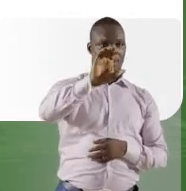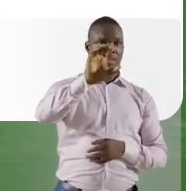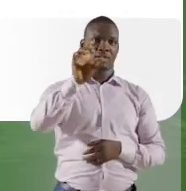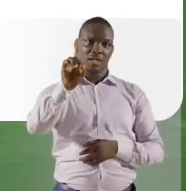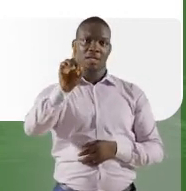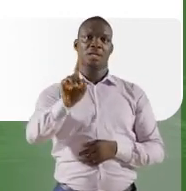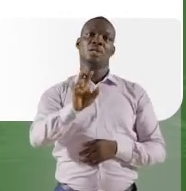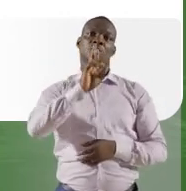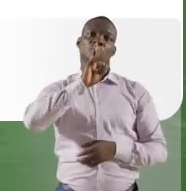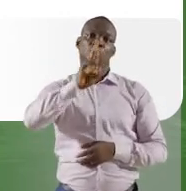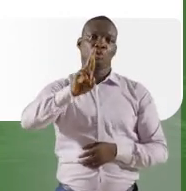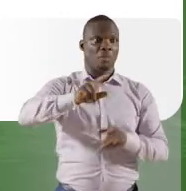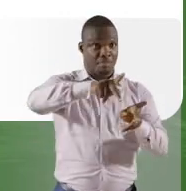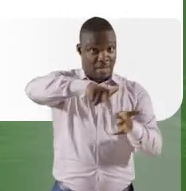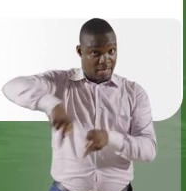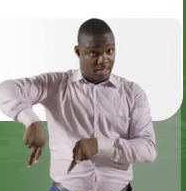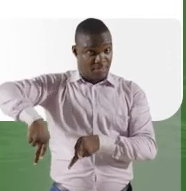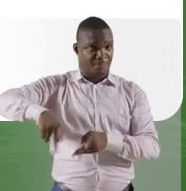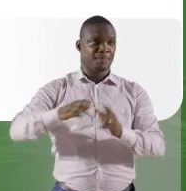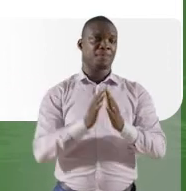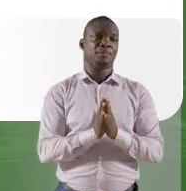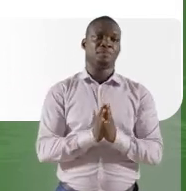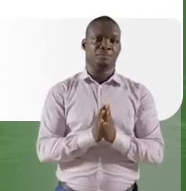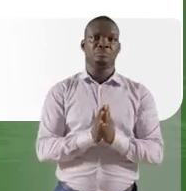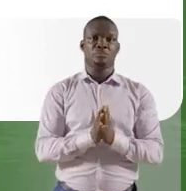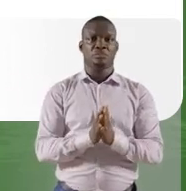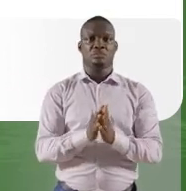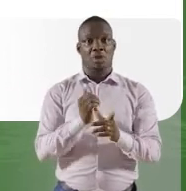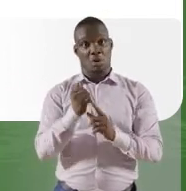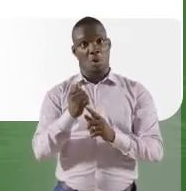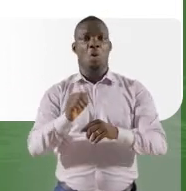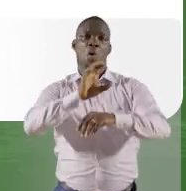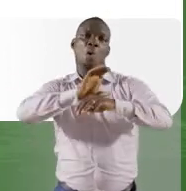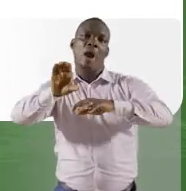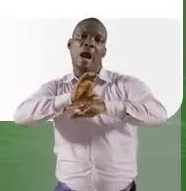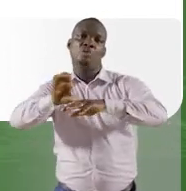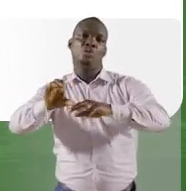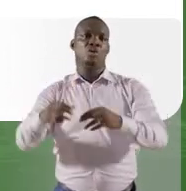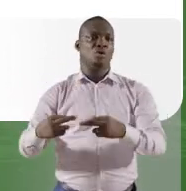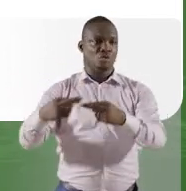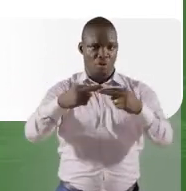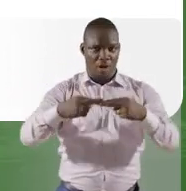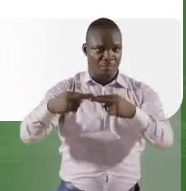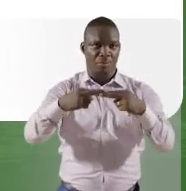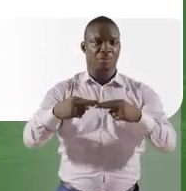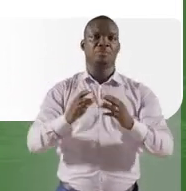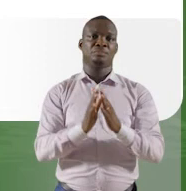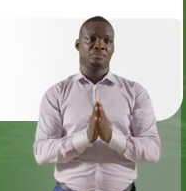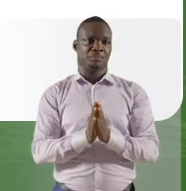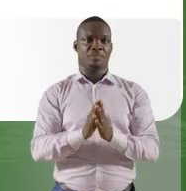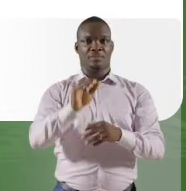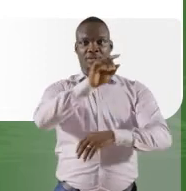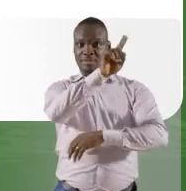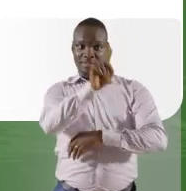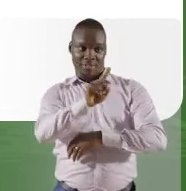CD et AB sont parallèles, alors nous allons calculer le rapport